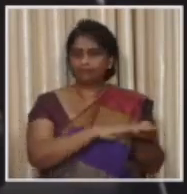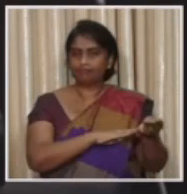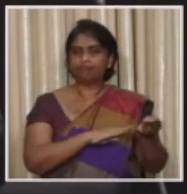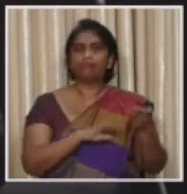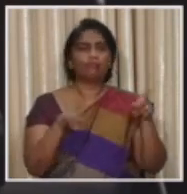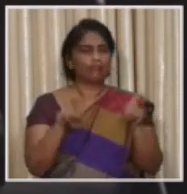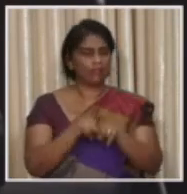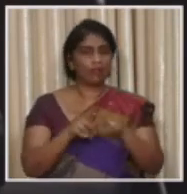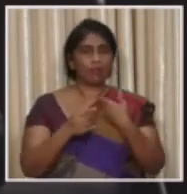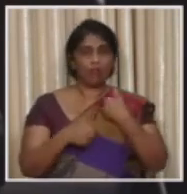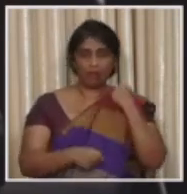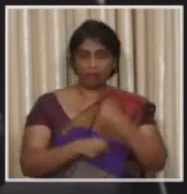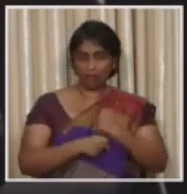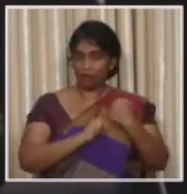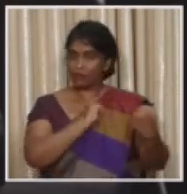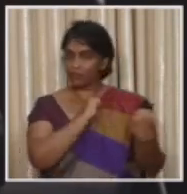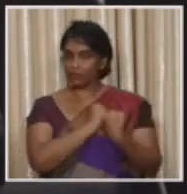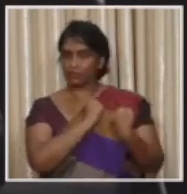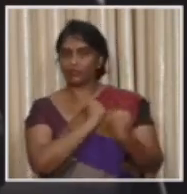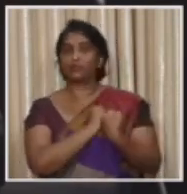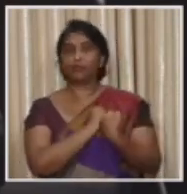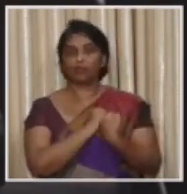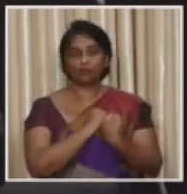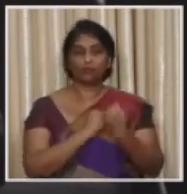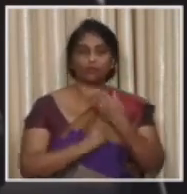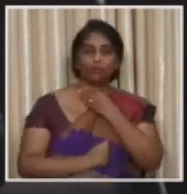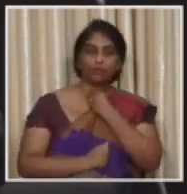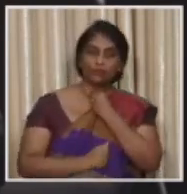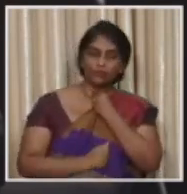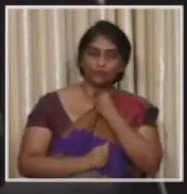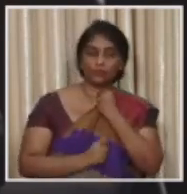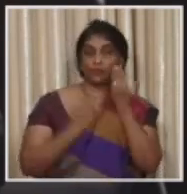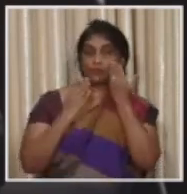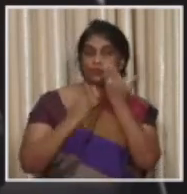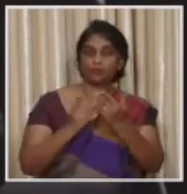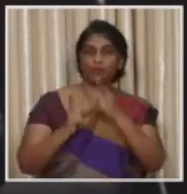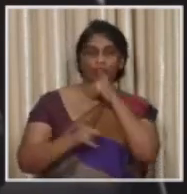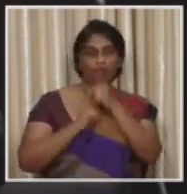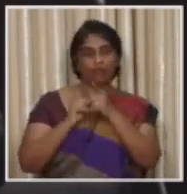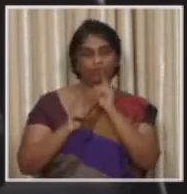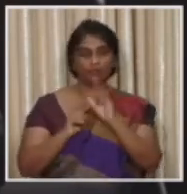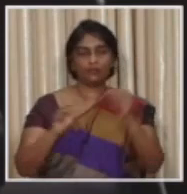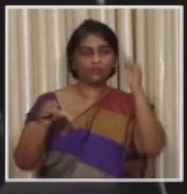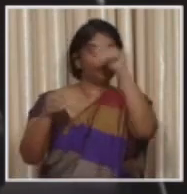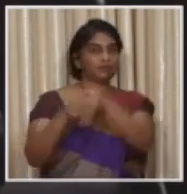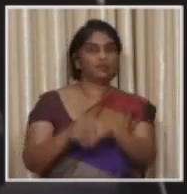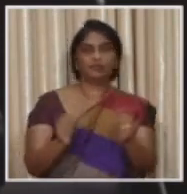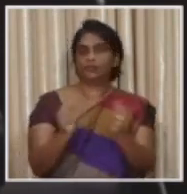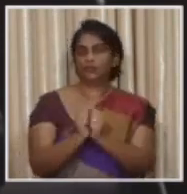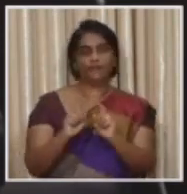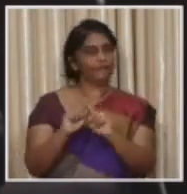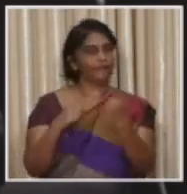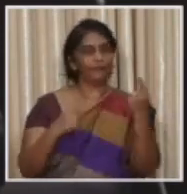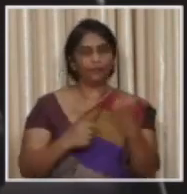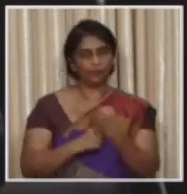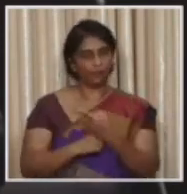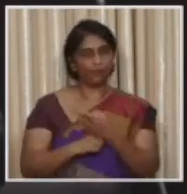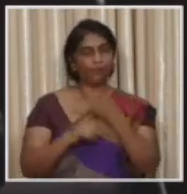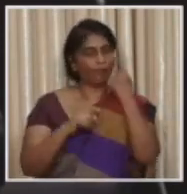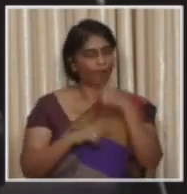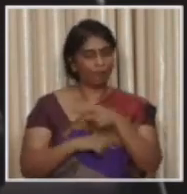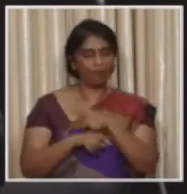මේ තමුන්ගේ ආණ්ඩුවට සහයෝගය දක්වන්න බොරුවට මෙහෙන් ආටෝපේට වෙන එකක් කියලා අතුලාන්තේ සිද්ධ වෙන්නේ වෙන කාරණාවක්. ඒ